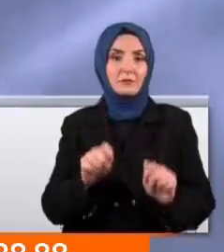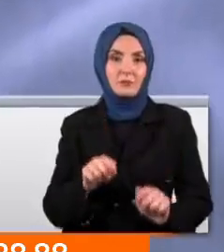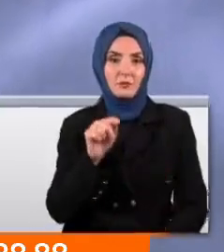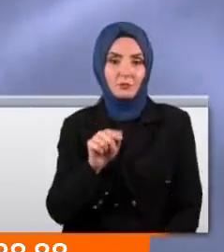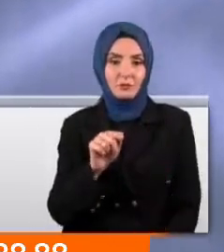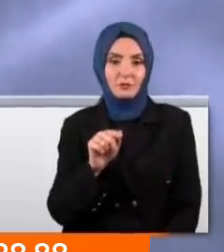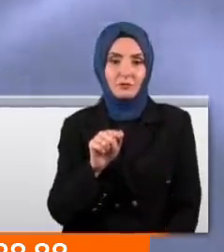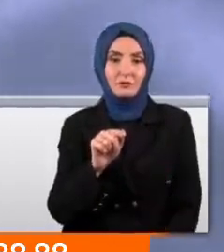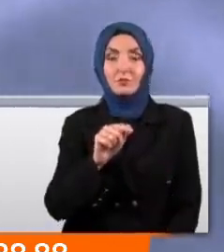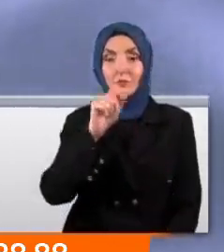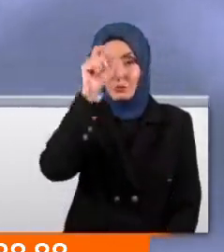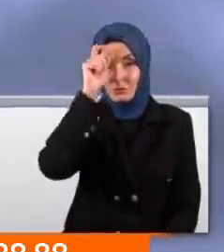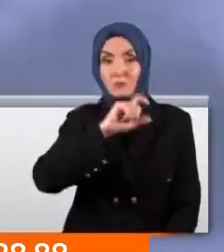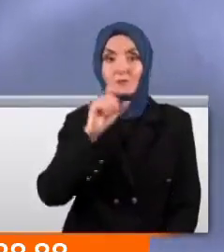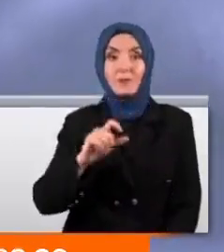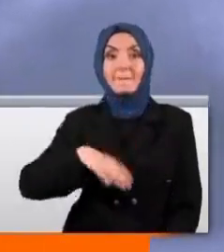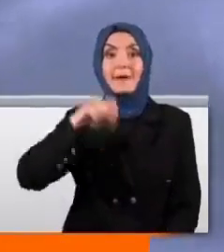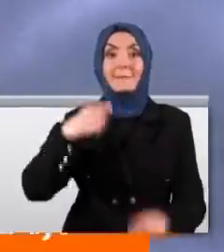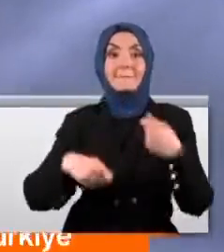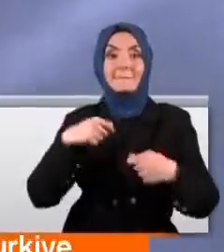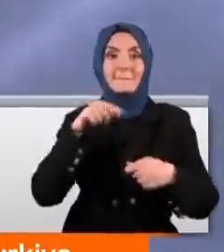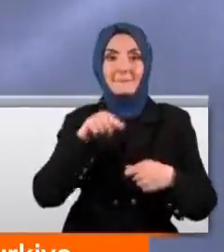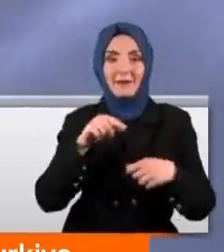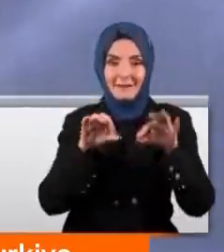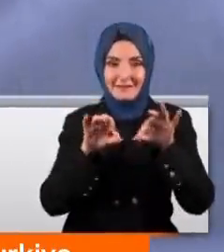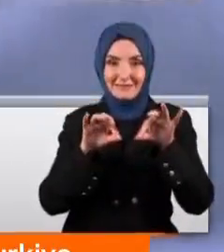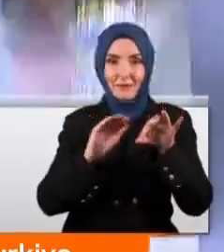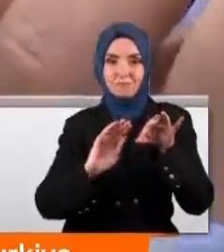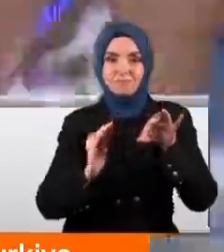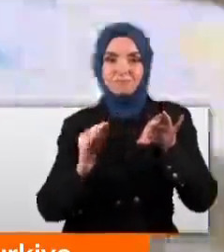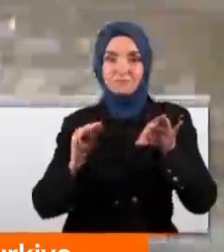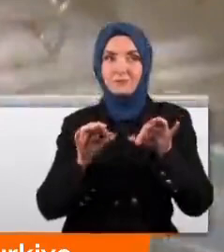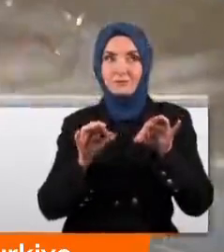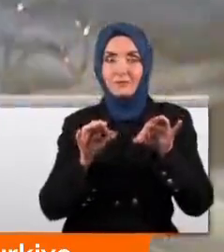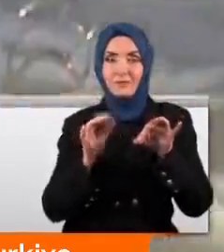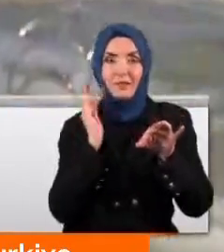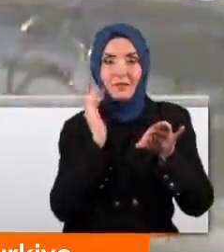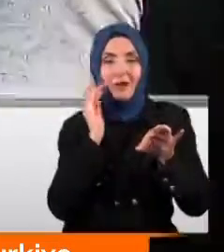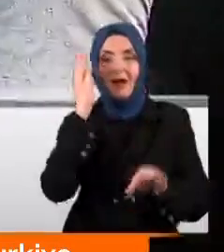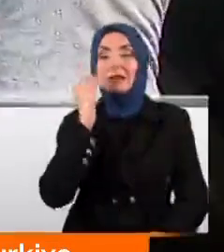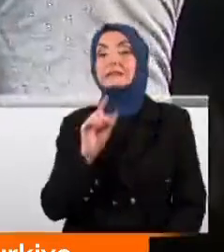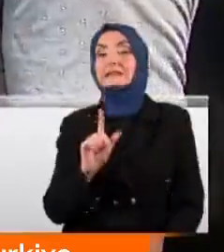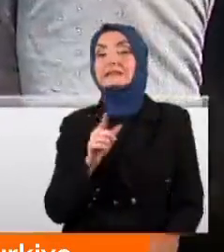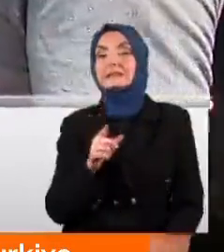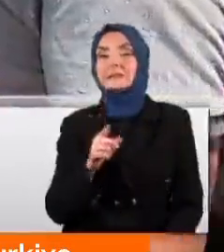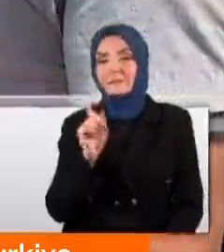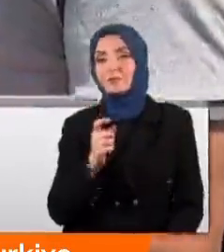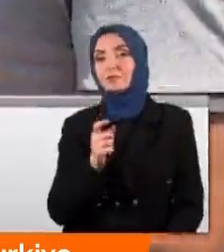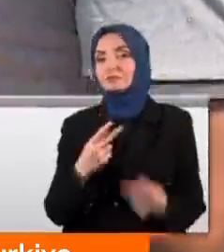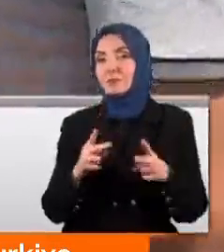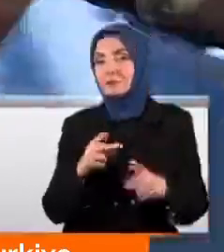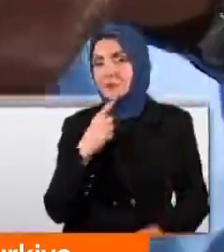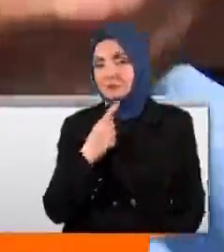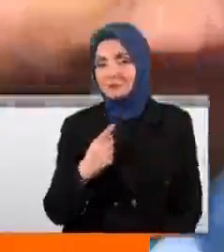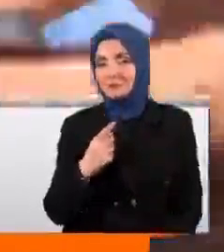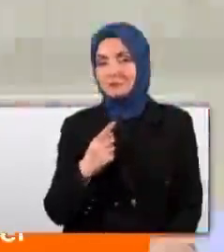Bankası yazan yerindeki tırtıklıyı hissetmesi lazım. Bu kabartı hissetmesi lazım. Buradan kendini zaten ele verir. Ben de kabartmalarına baktım. Ele